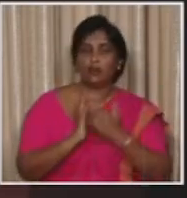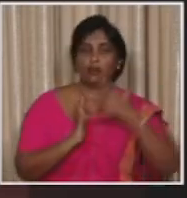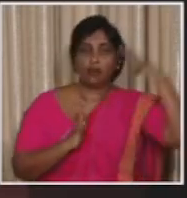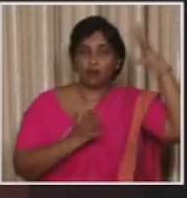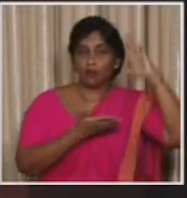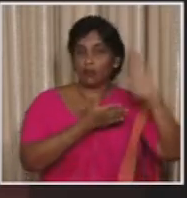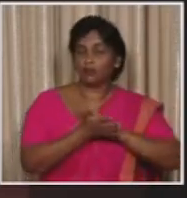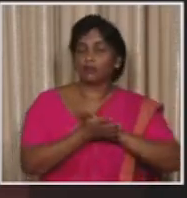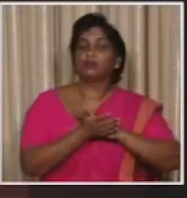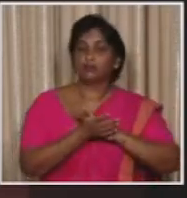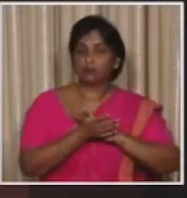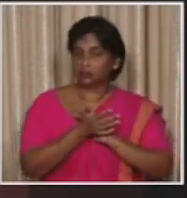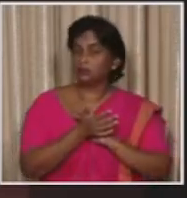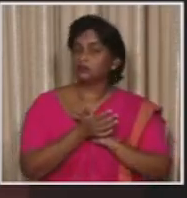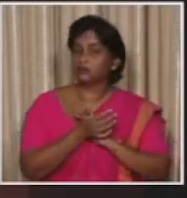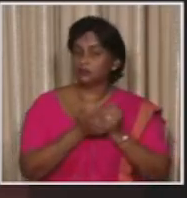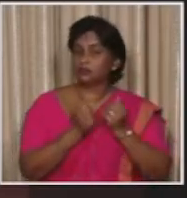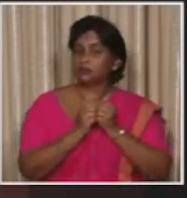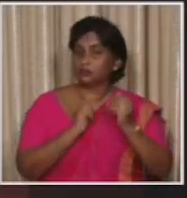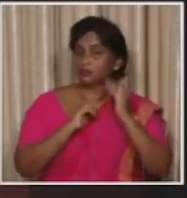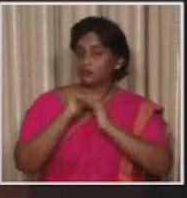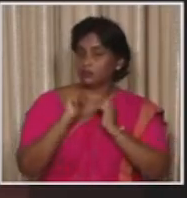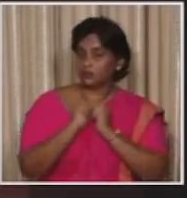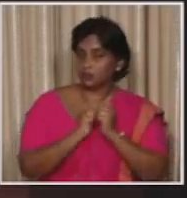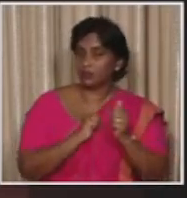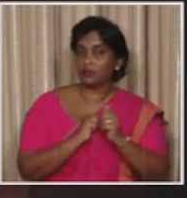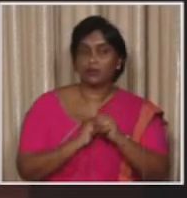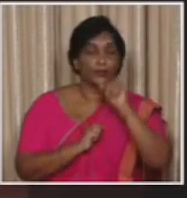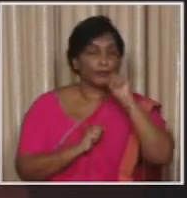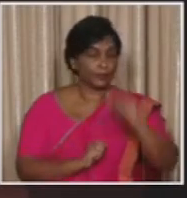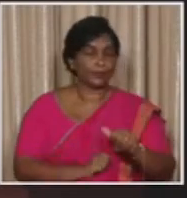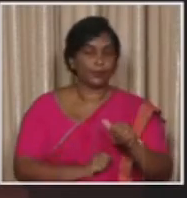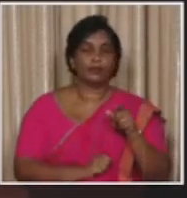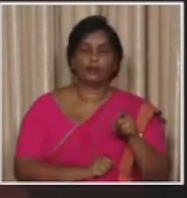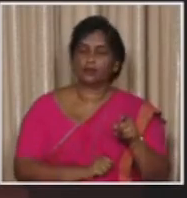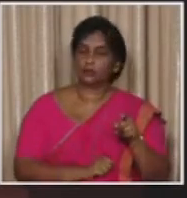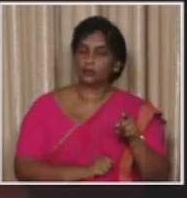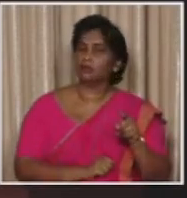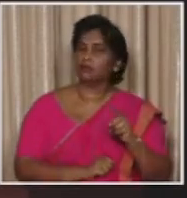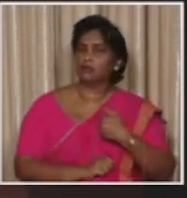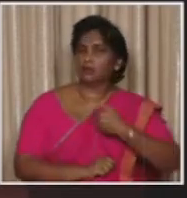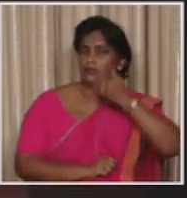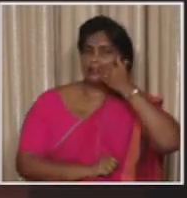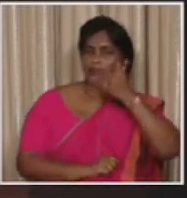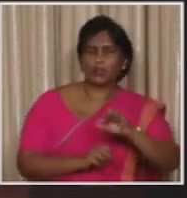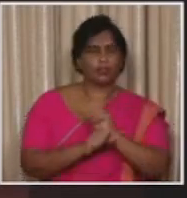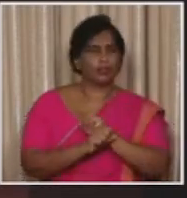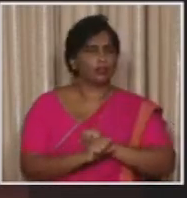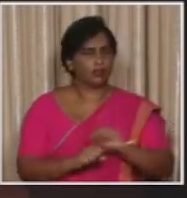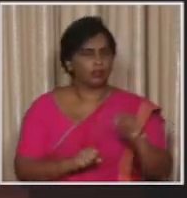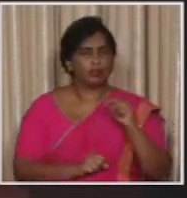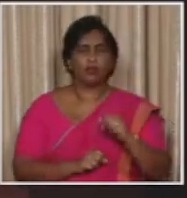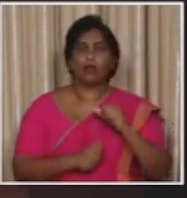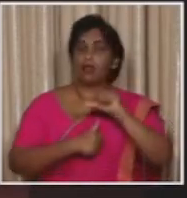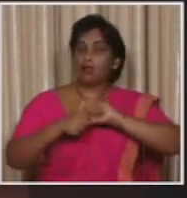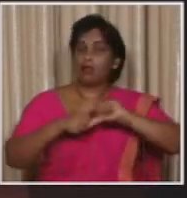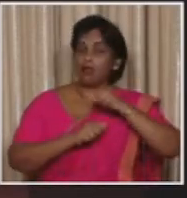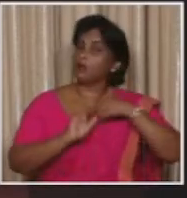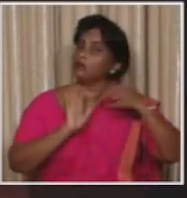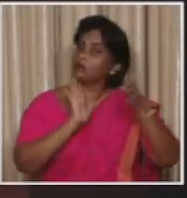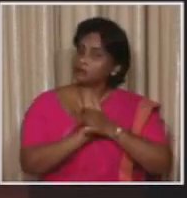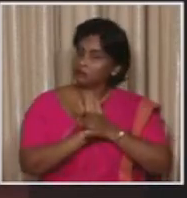පුනර්ජනනීය බලශක්ති ක්ෂේත්‍රයේ කිසිම පළපුරුද්දක් නැති ආයතනත් එක්ක